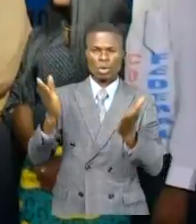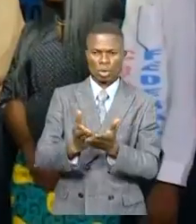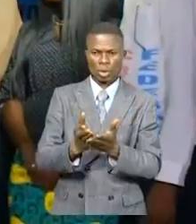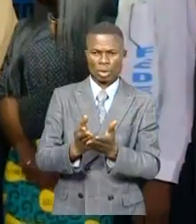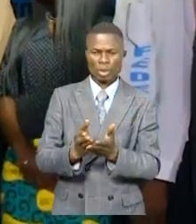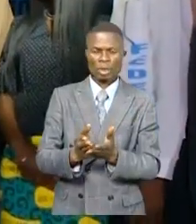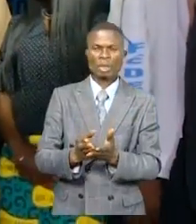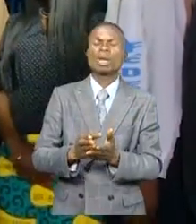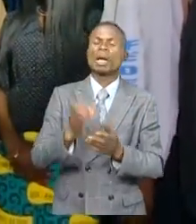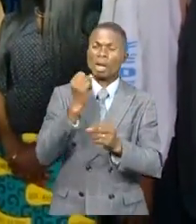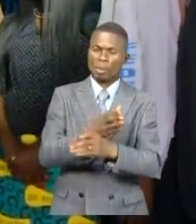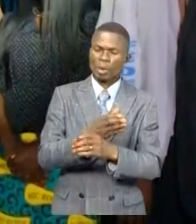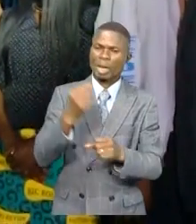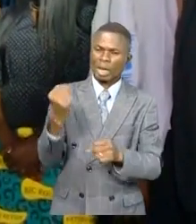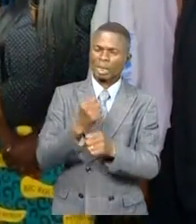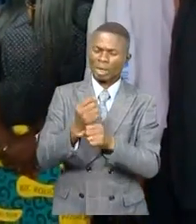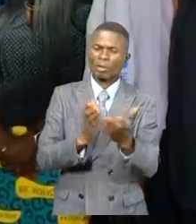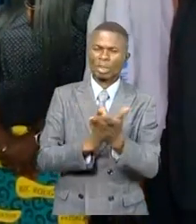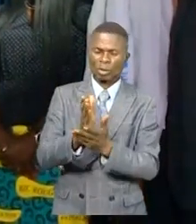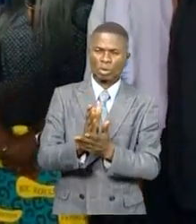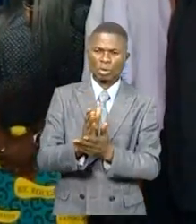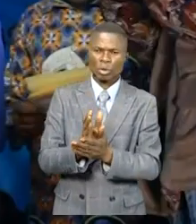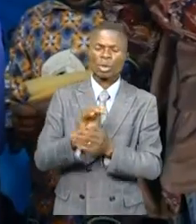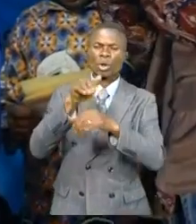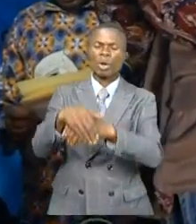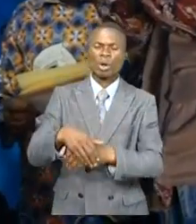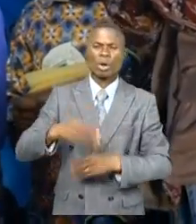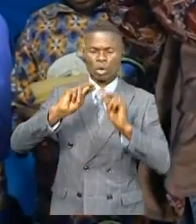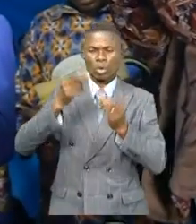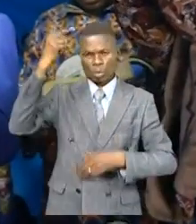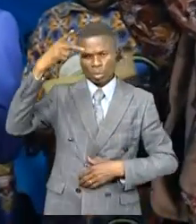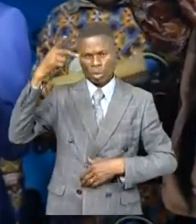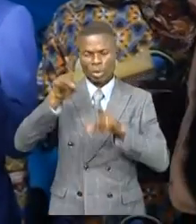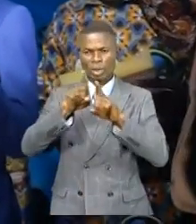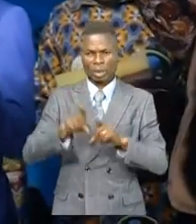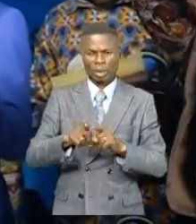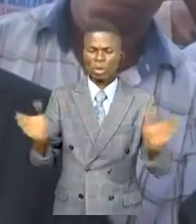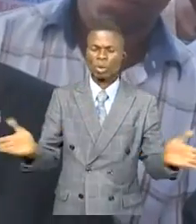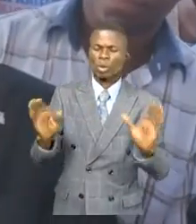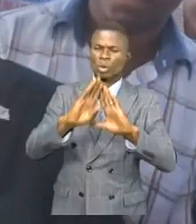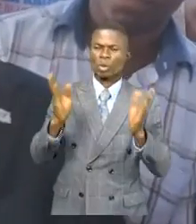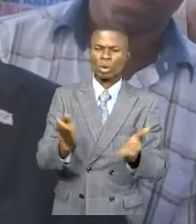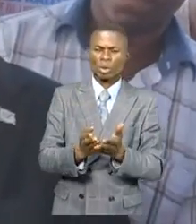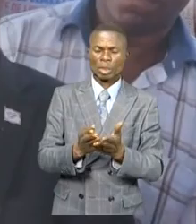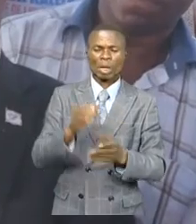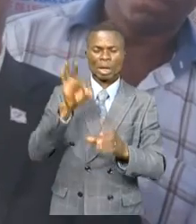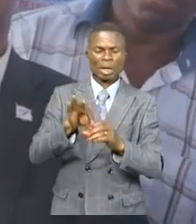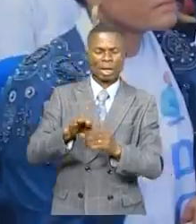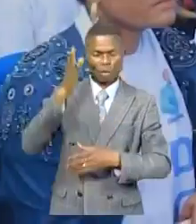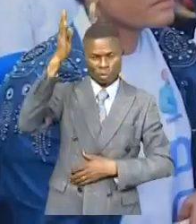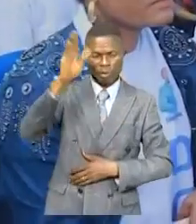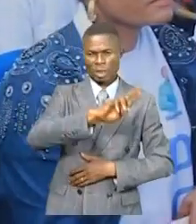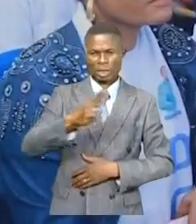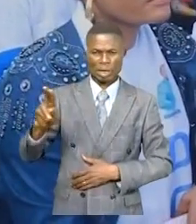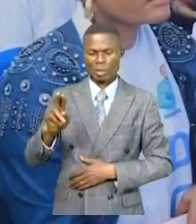seul à disposer le plein droit d'engager les partis et par conséquent de mobiliser les troupes pour les échéances électorales